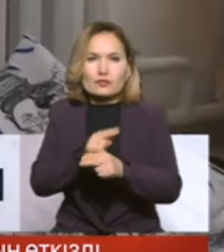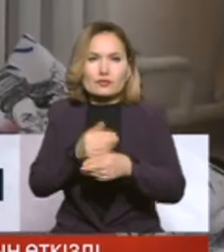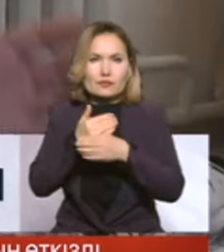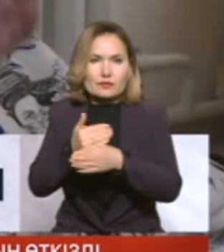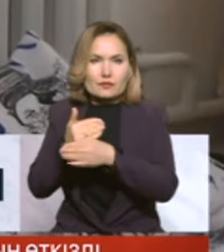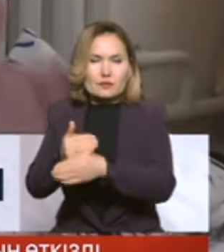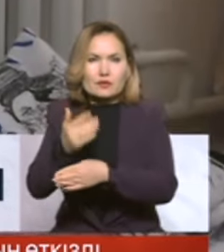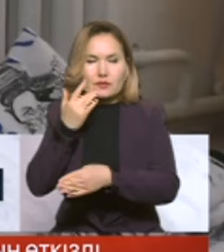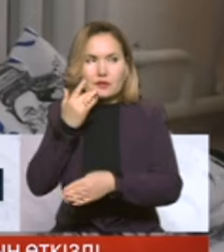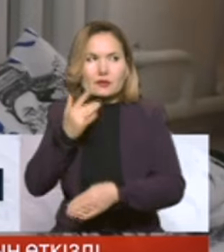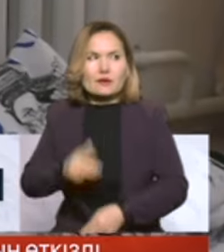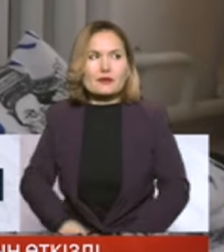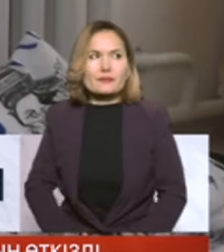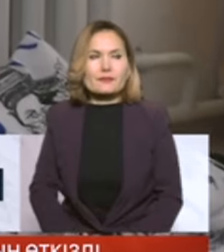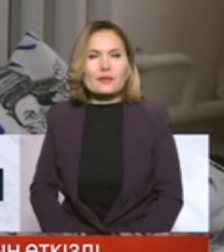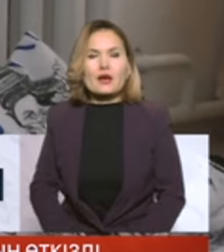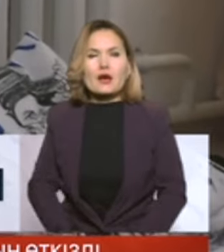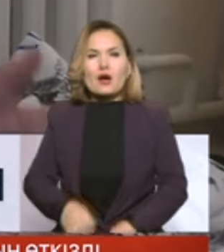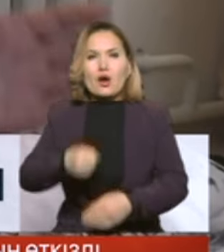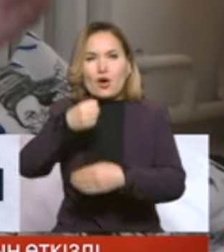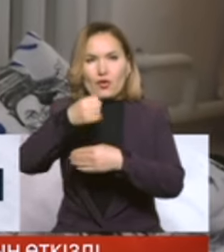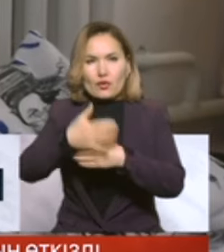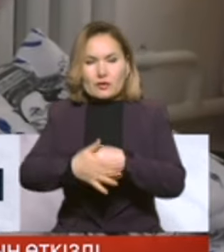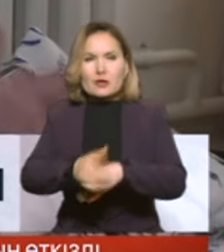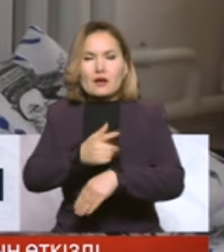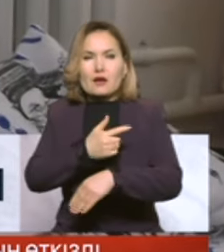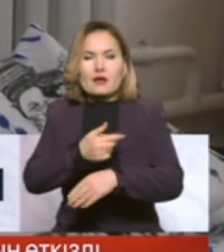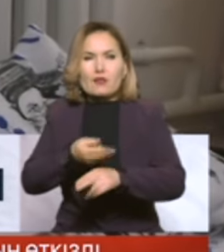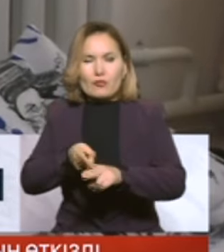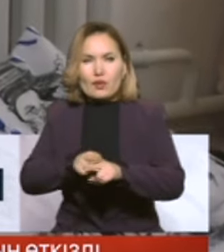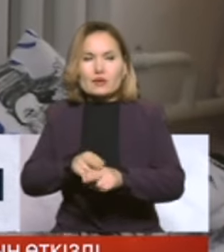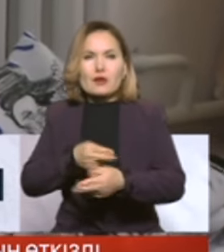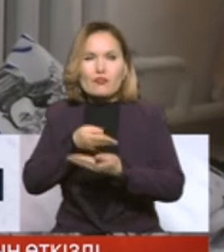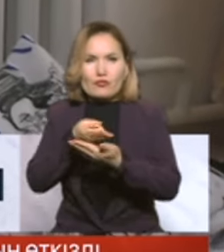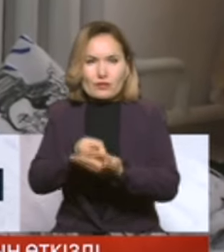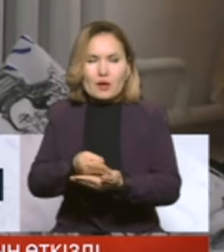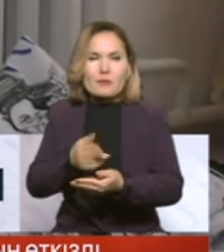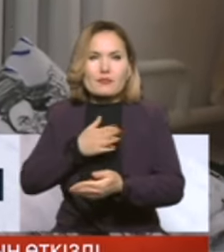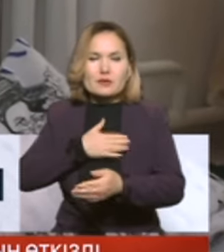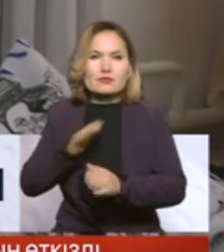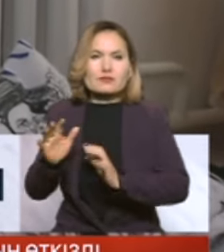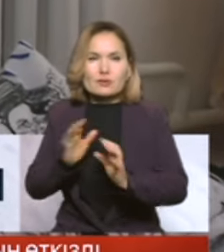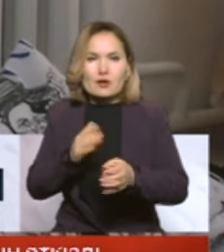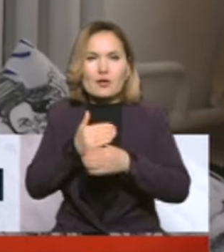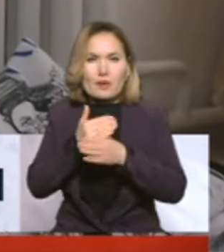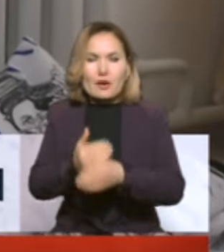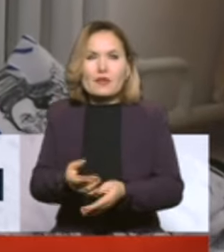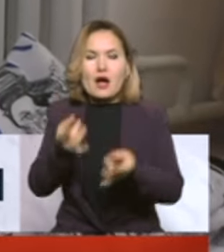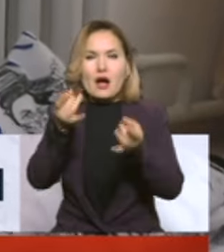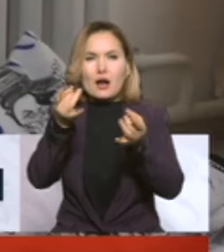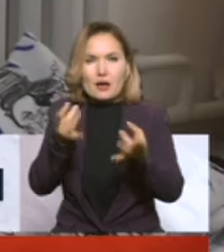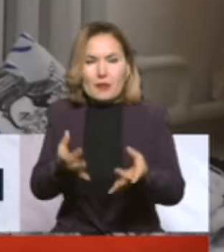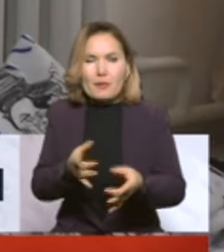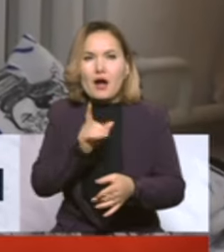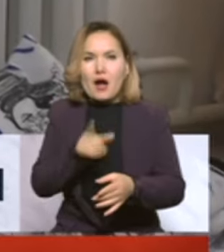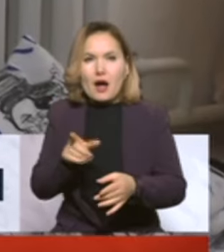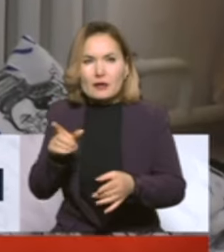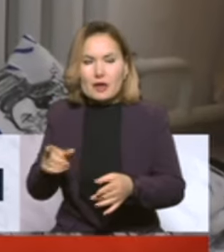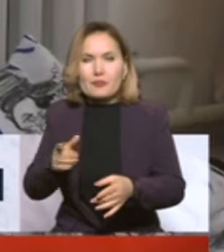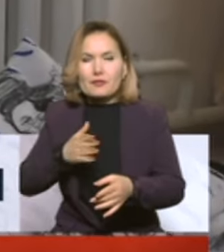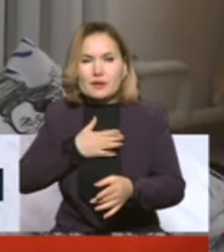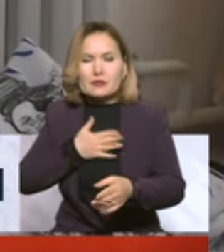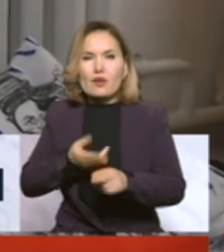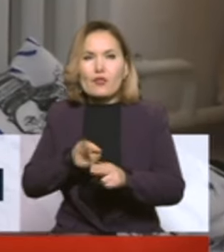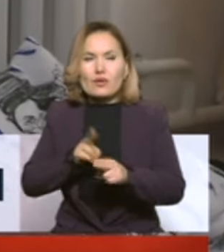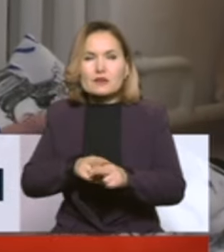қылады. Осы гимназия орталығында орналасқаннан бері бәрімізді асысымызға түсіндіріп, біз енді қарапайым жүрген, қарапайым ауылда мал шаруашылығымыз